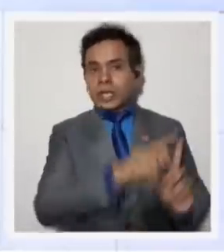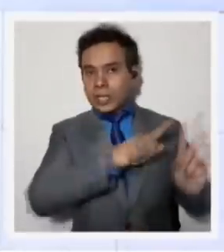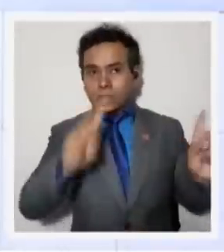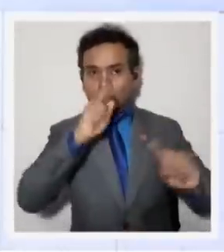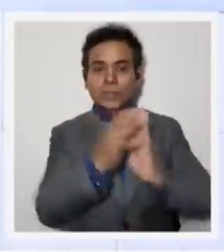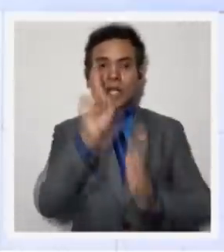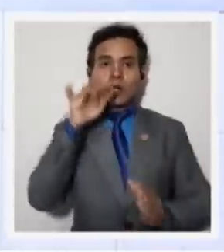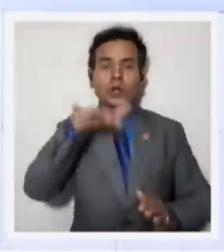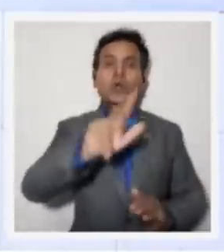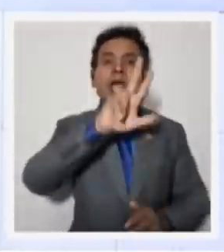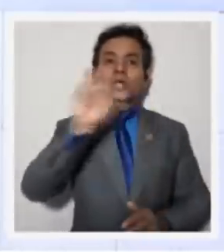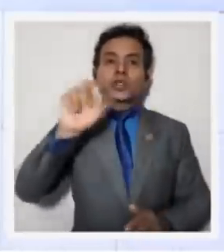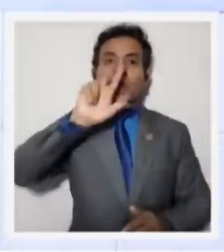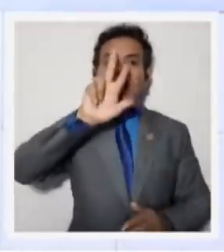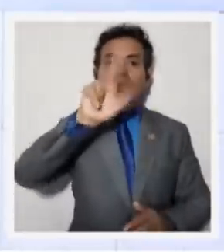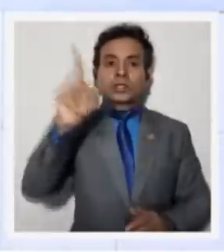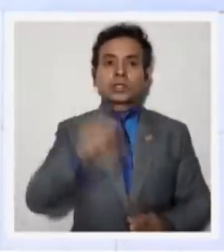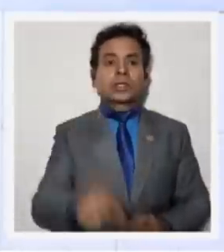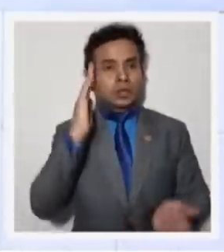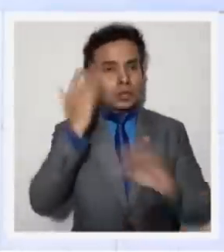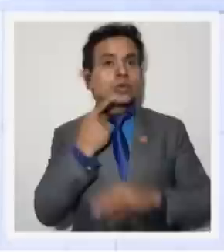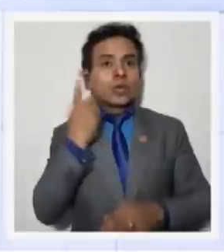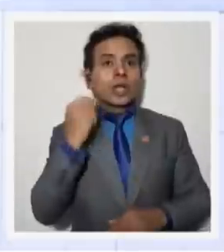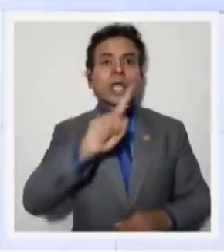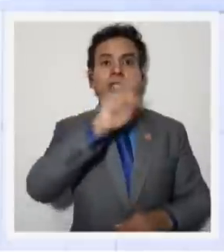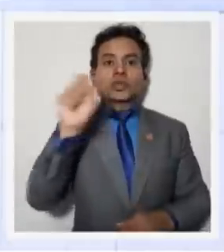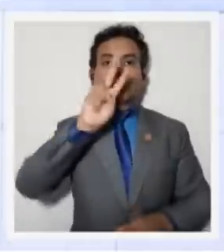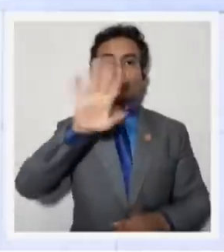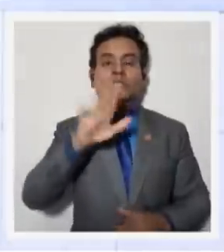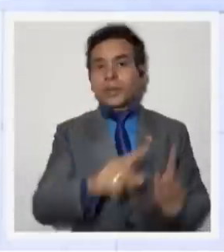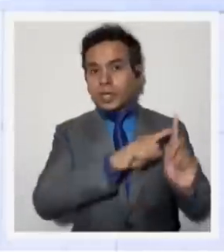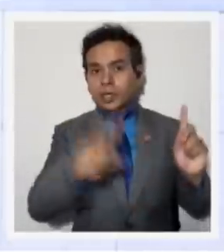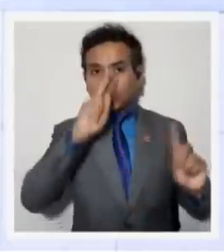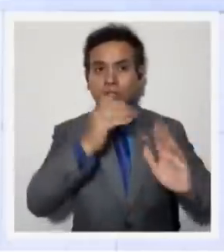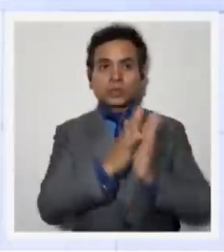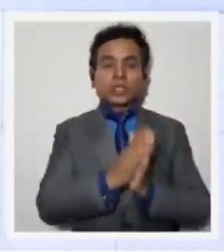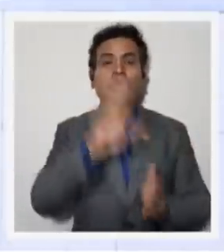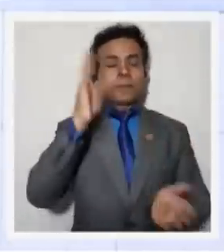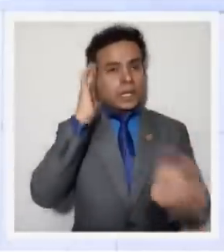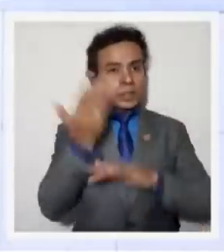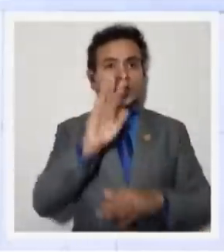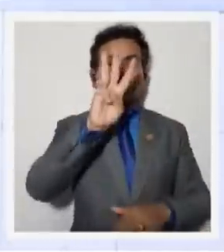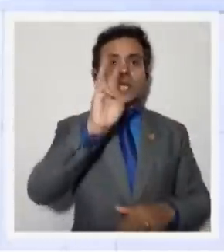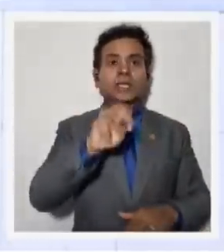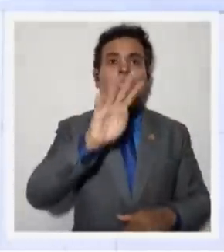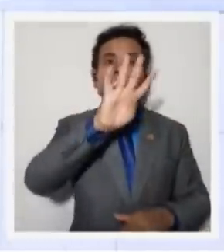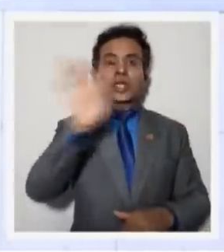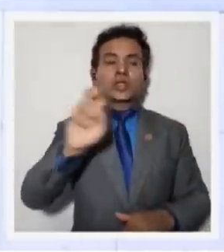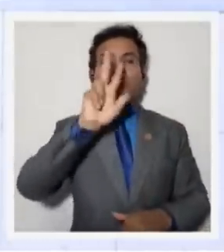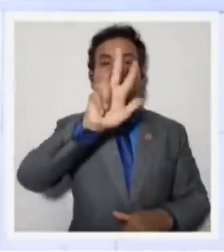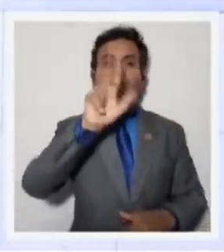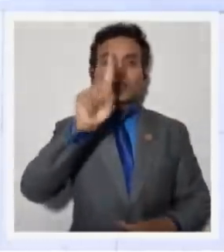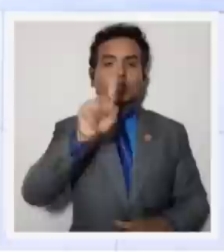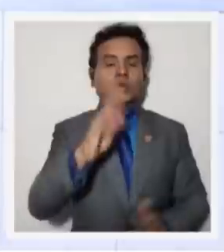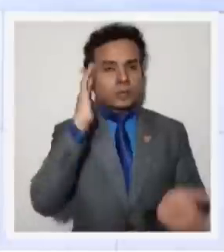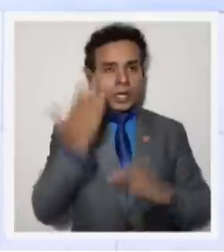থেকে, শনাক্ত হয়েছে ২৪ ঘন্টায় ৫৫৬৭ জন এবং এ পর্যন্ত ১৮৮১ জন। মৃত্যুবরণ করেছেন ২৪